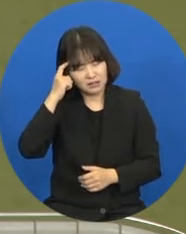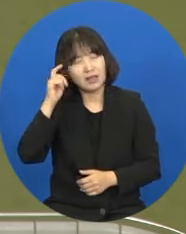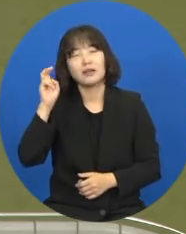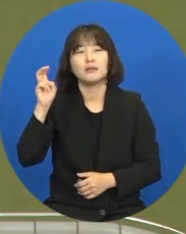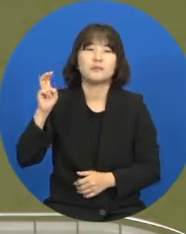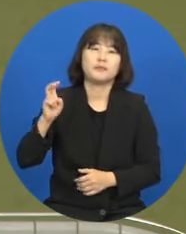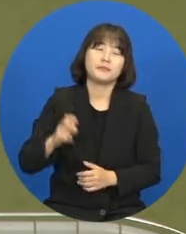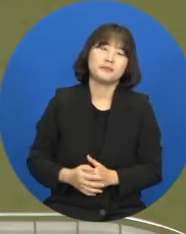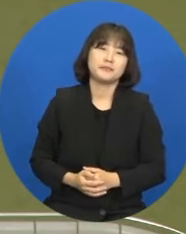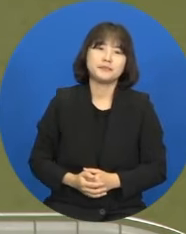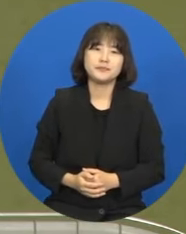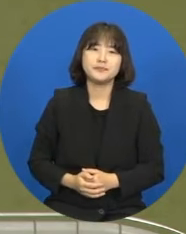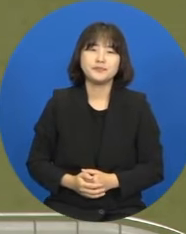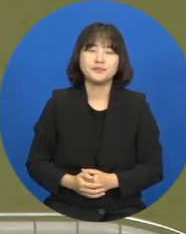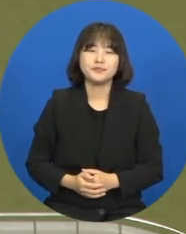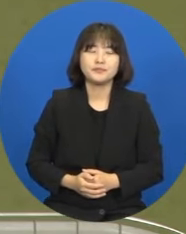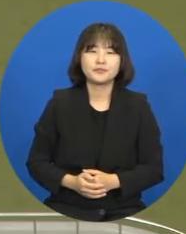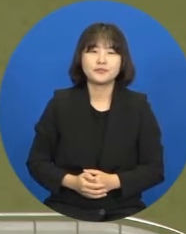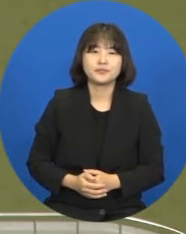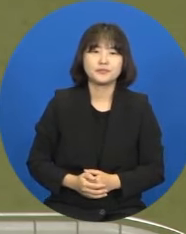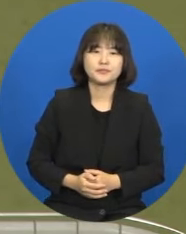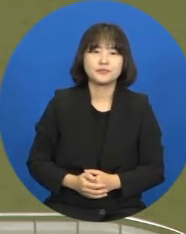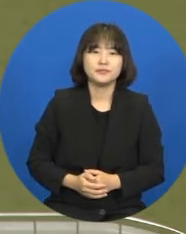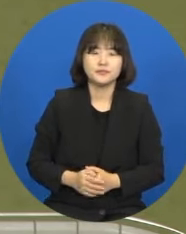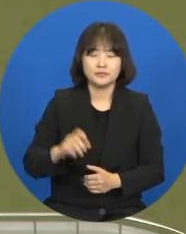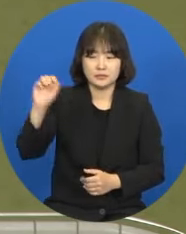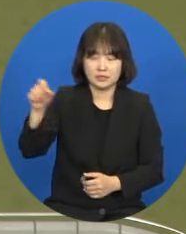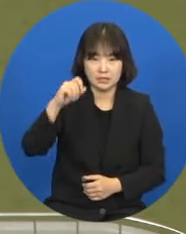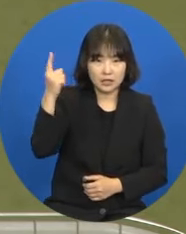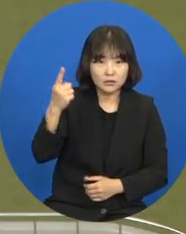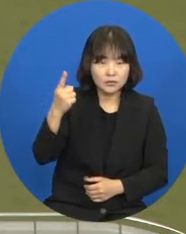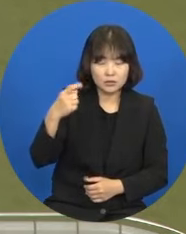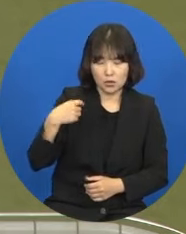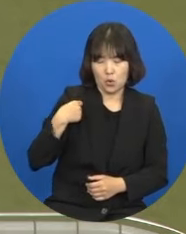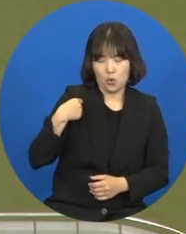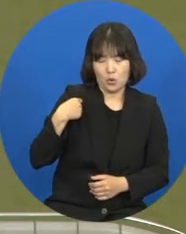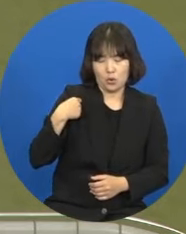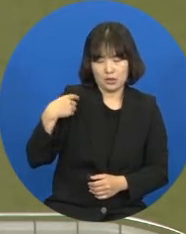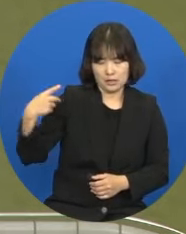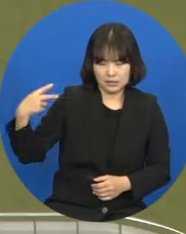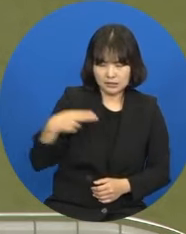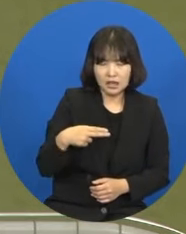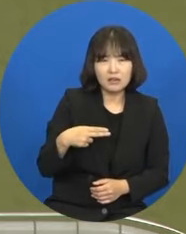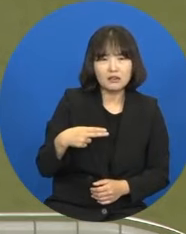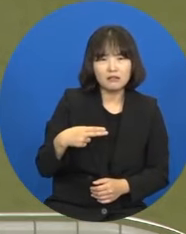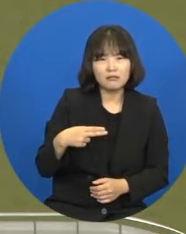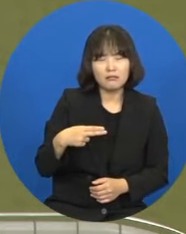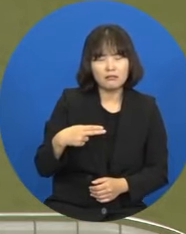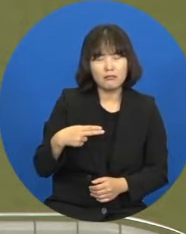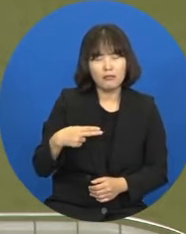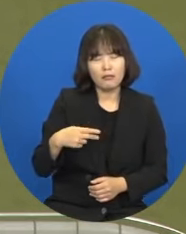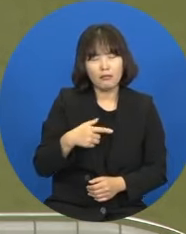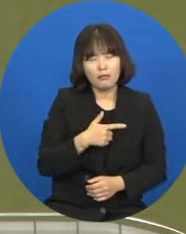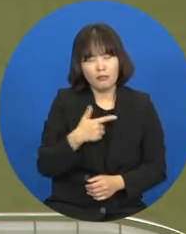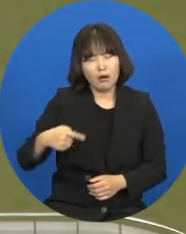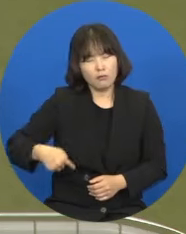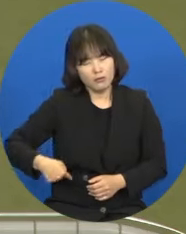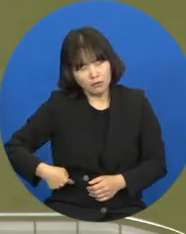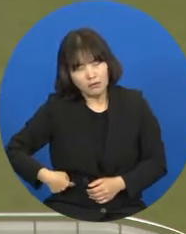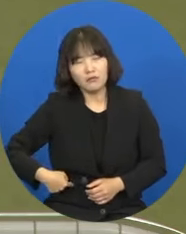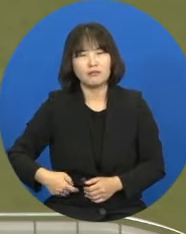않았겠습니까 근데 다윗은이 옷자락 하나 자른 것만으로도 너무 양심의 가치가